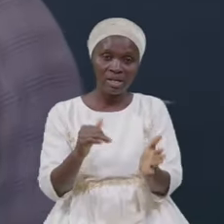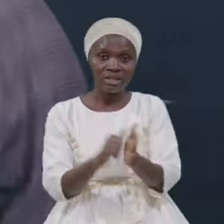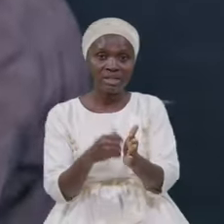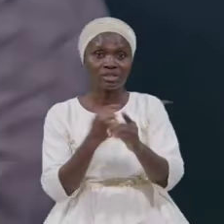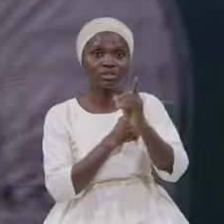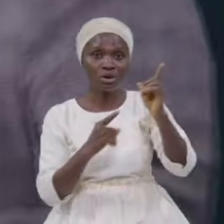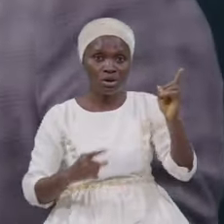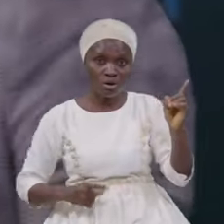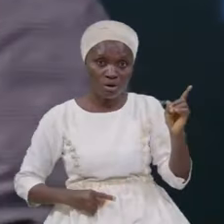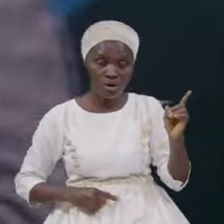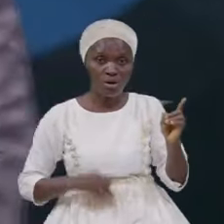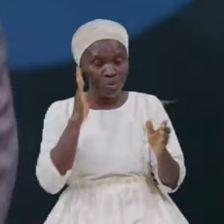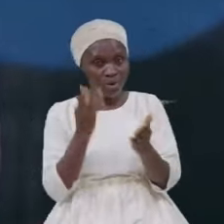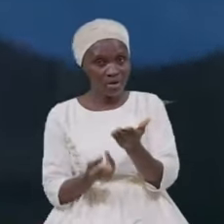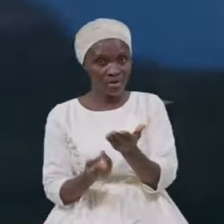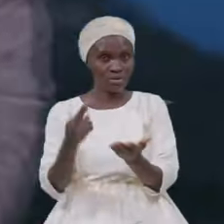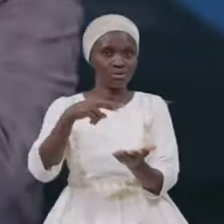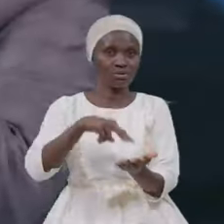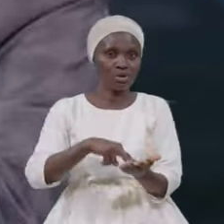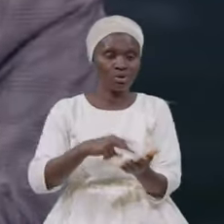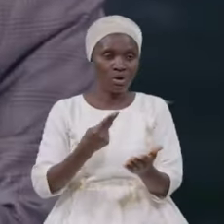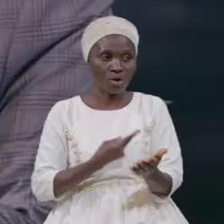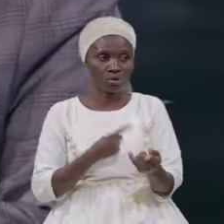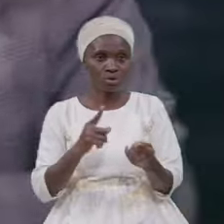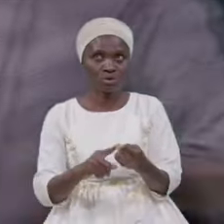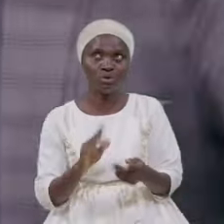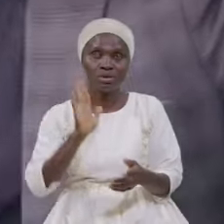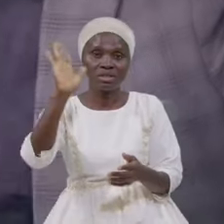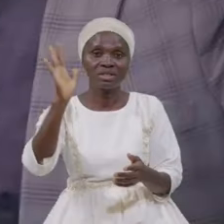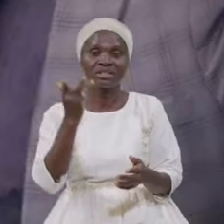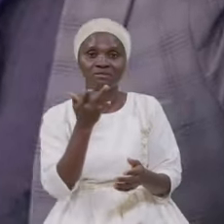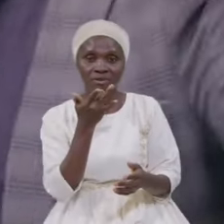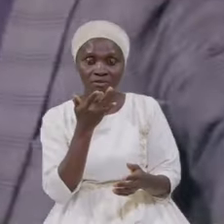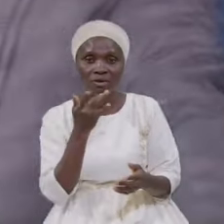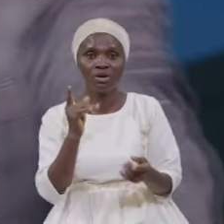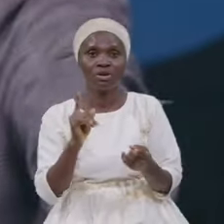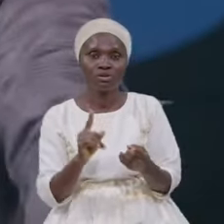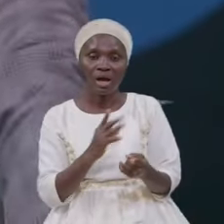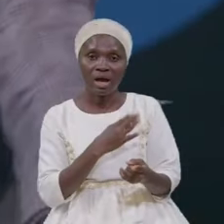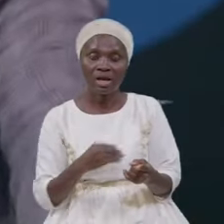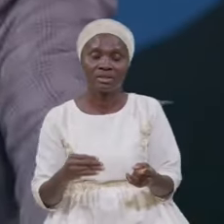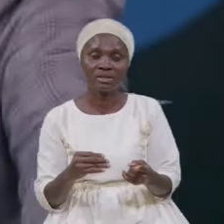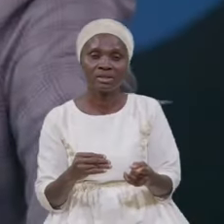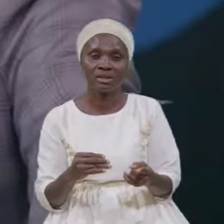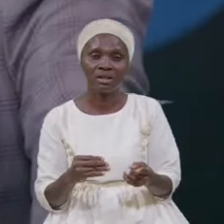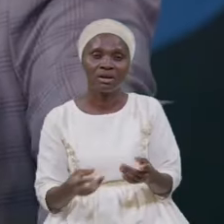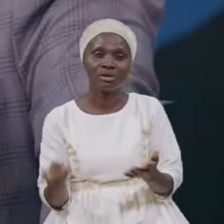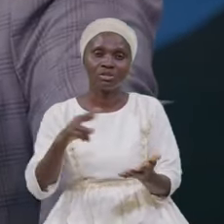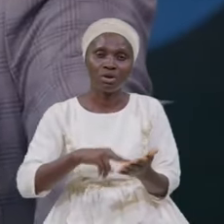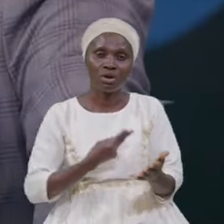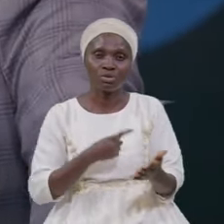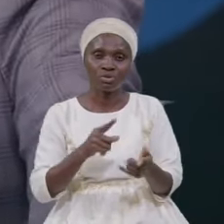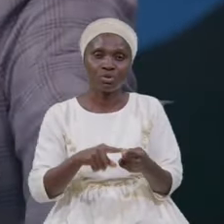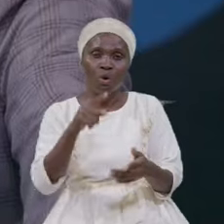à sa faveur, à sa grâce, et il nous restaure à ce que nous avons perdu en Adam,